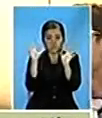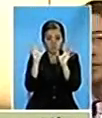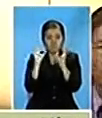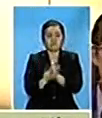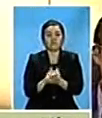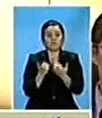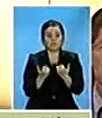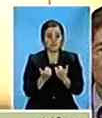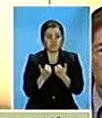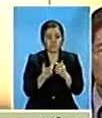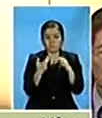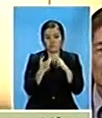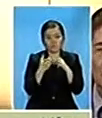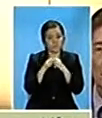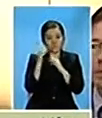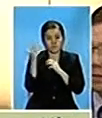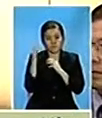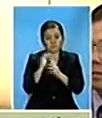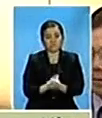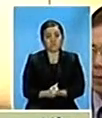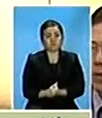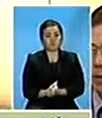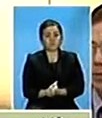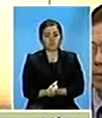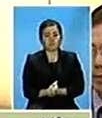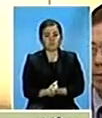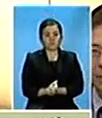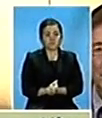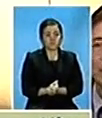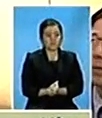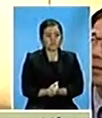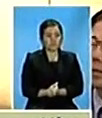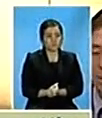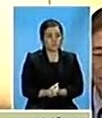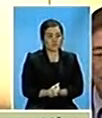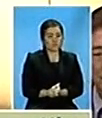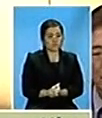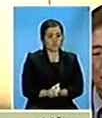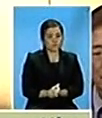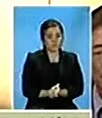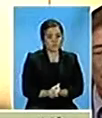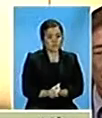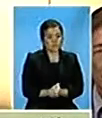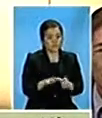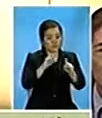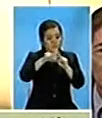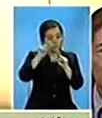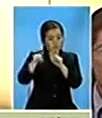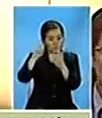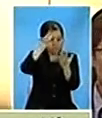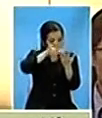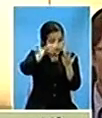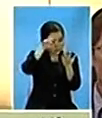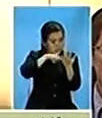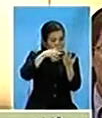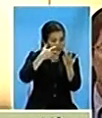นี้ไม่ได้มีอะไรซับซ้อนนะครับเพื่อให้รัฐมนตรีตรงให้ทุกคนที่อ่านตรงนี้นะก็จะเข้าคือ